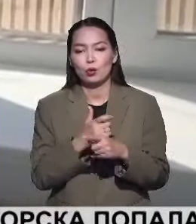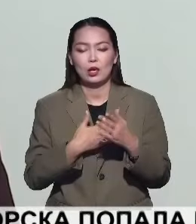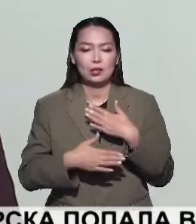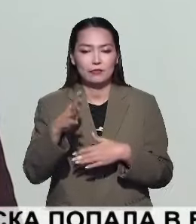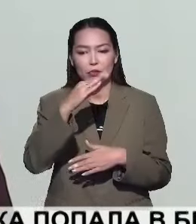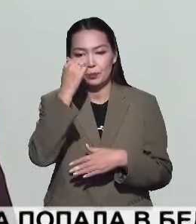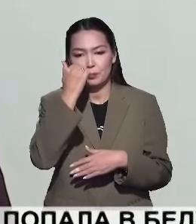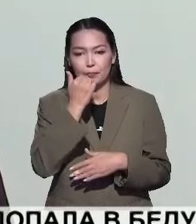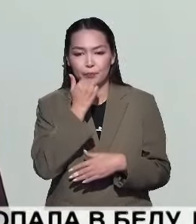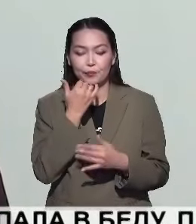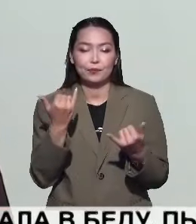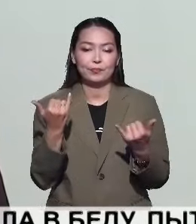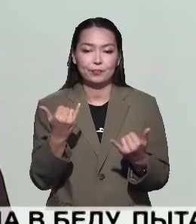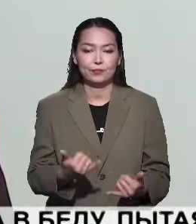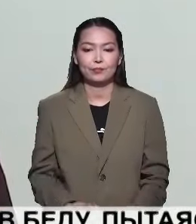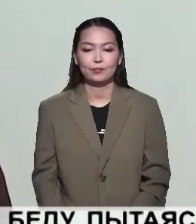всем.